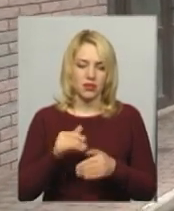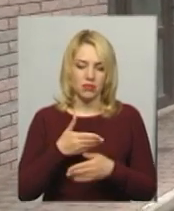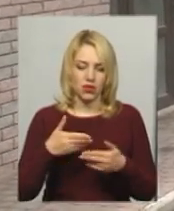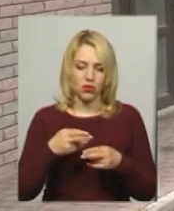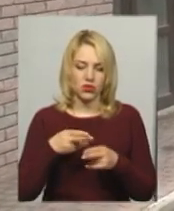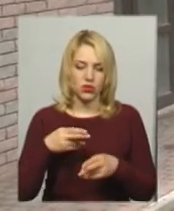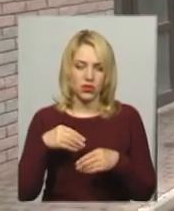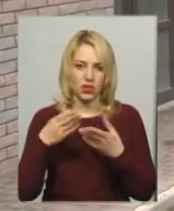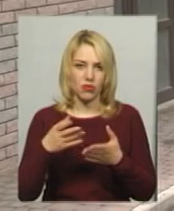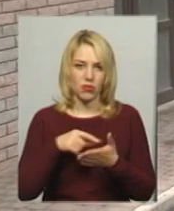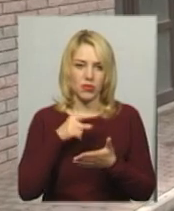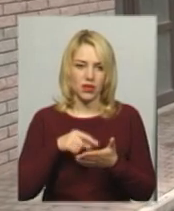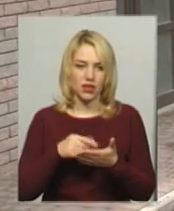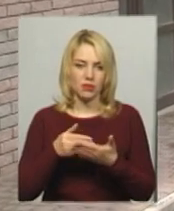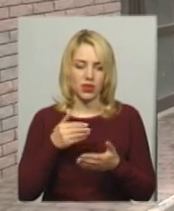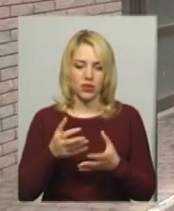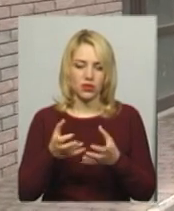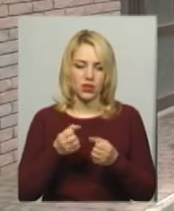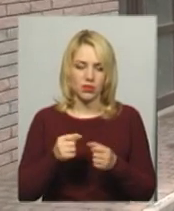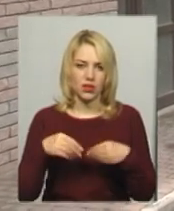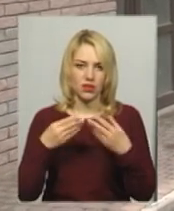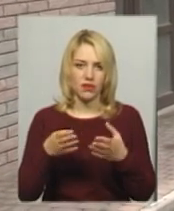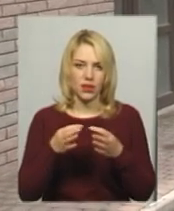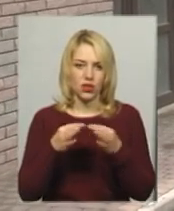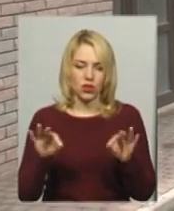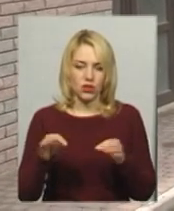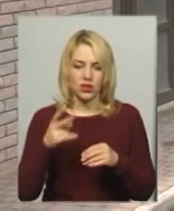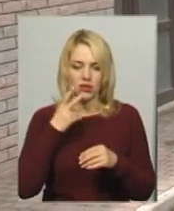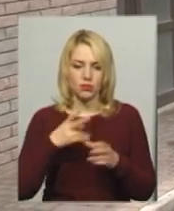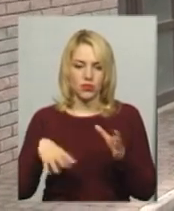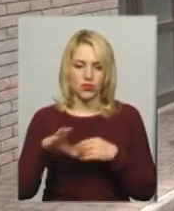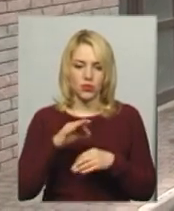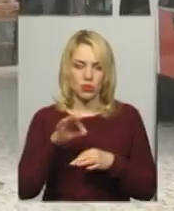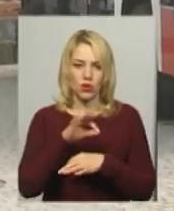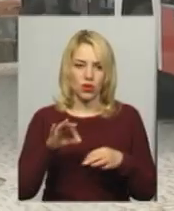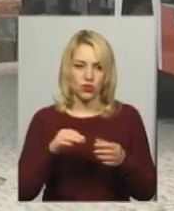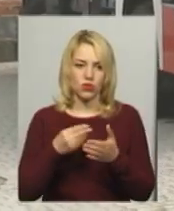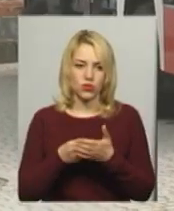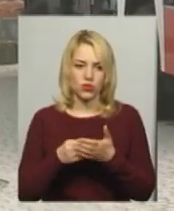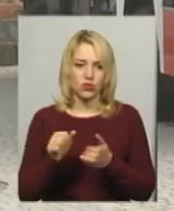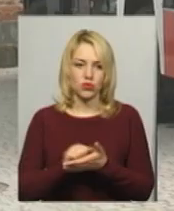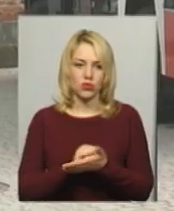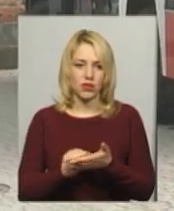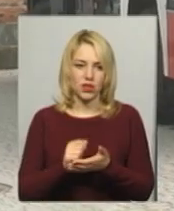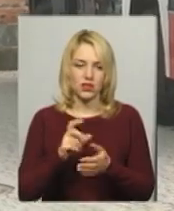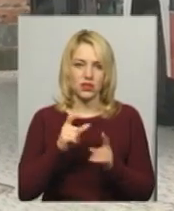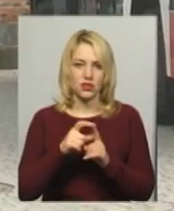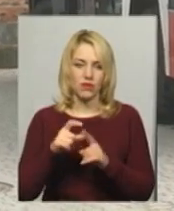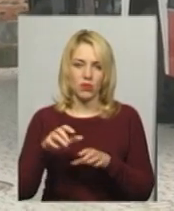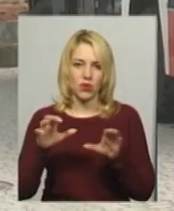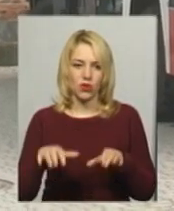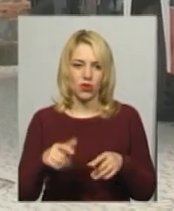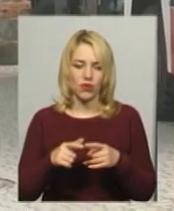ставимо питання перед отриманням надання дозволу, дивимося усю проектну документацію. За словами голови громадської організації